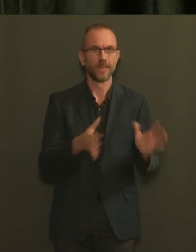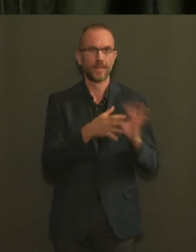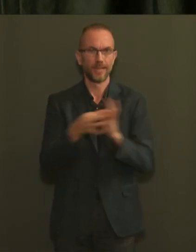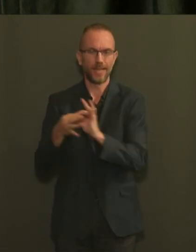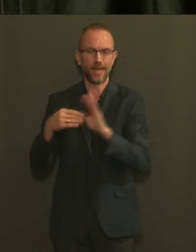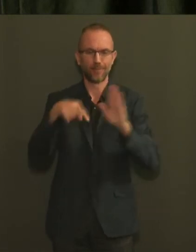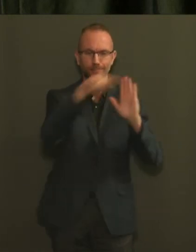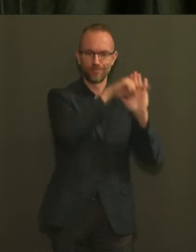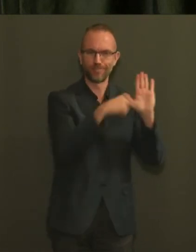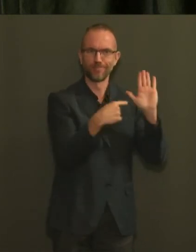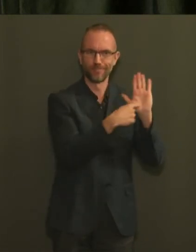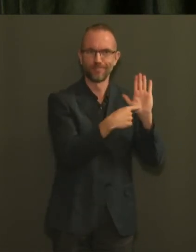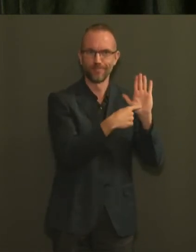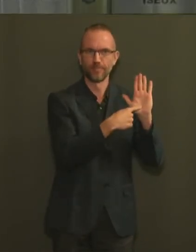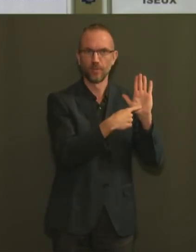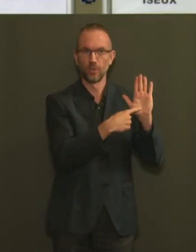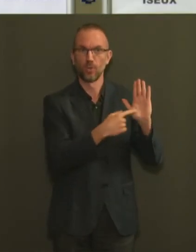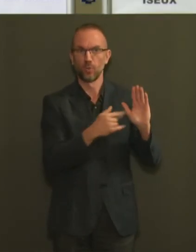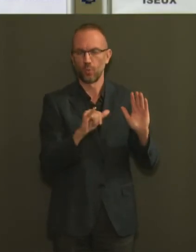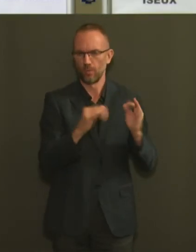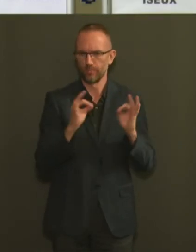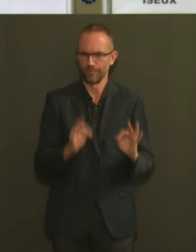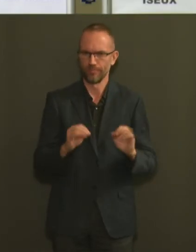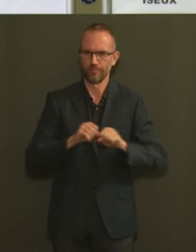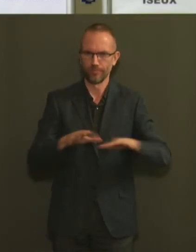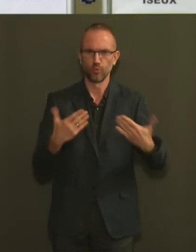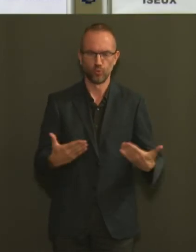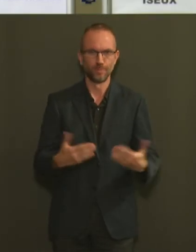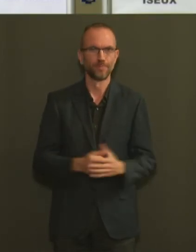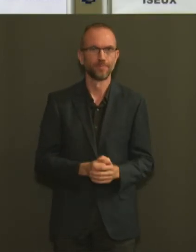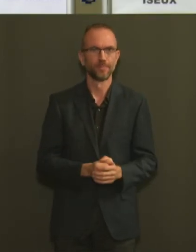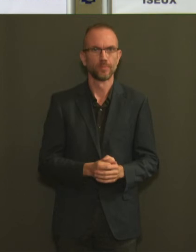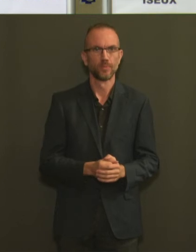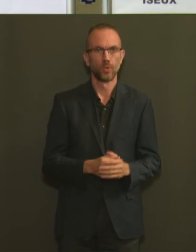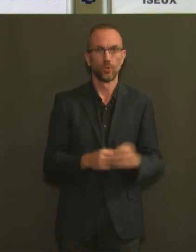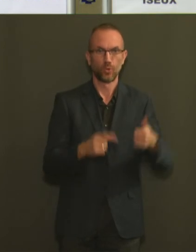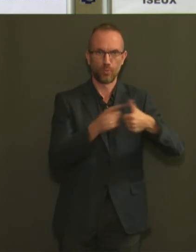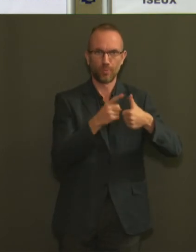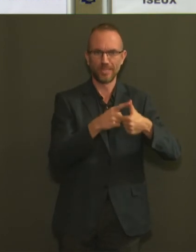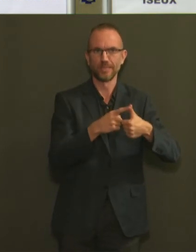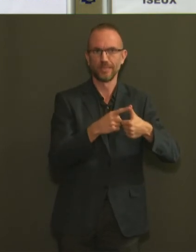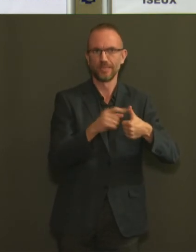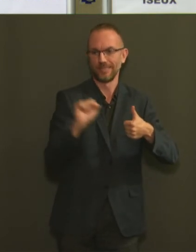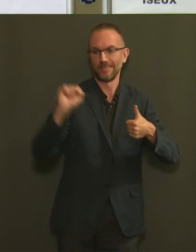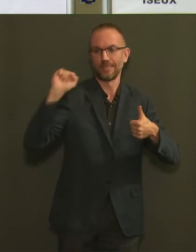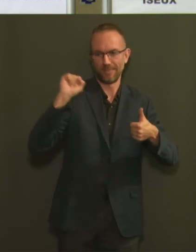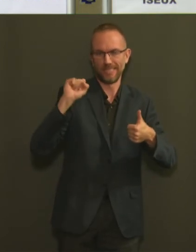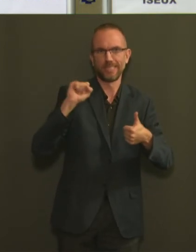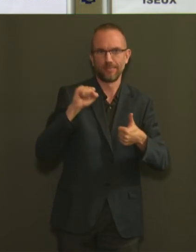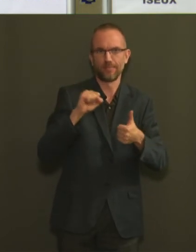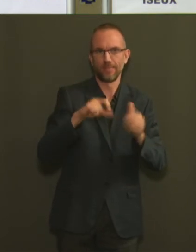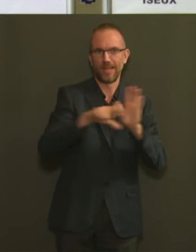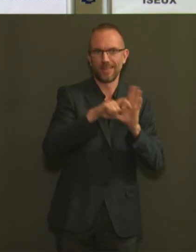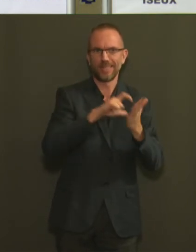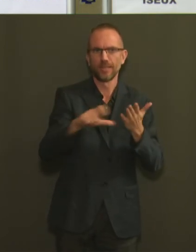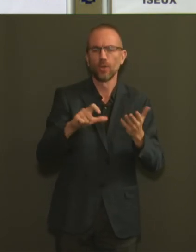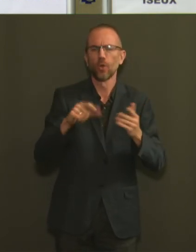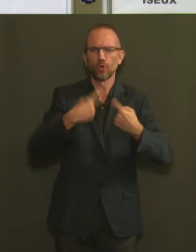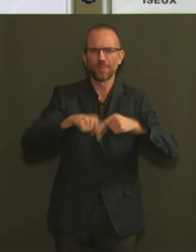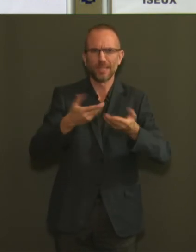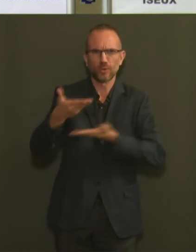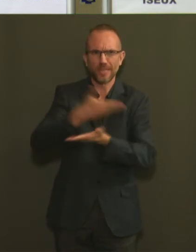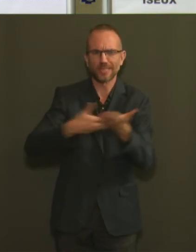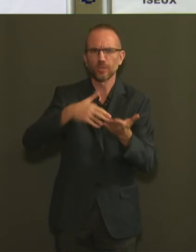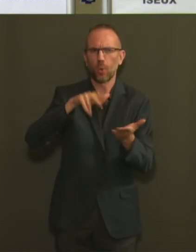seul publié samedi reprenez les décisions prises par le comité de concertation de vendredi soir celui publié dimanche officialisé la